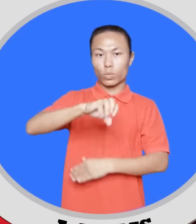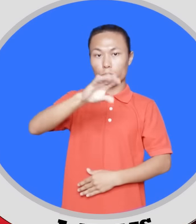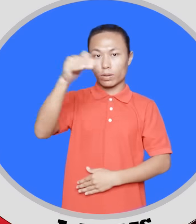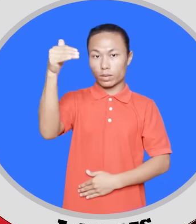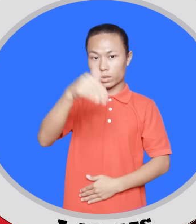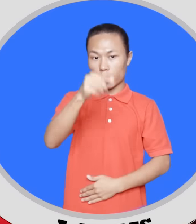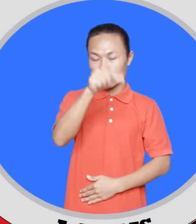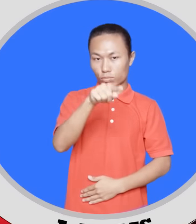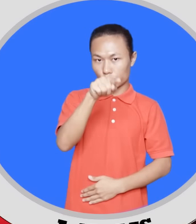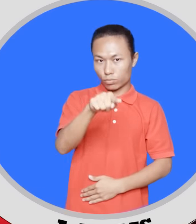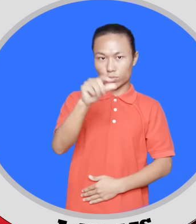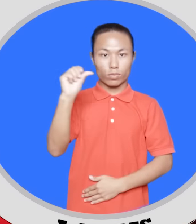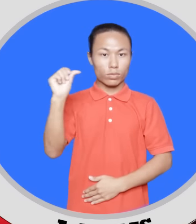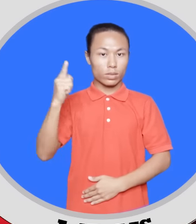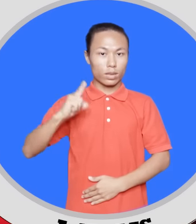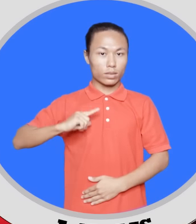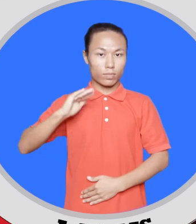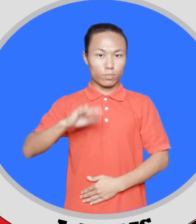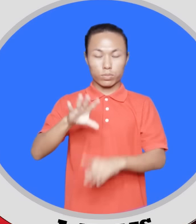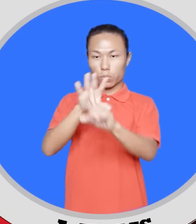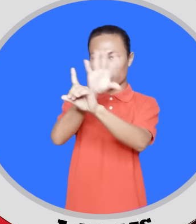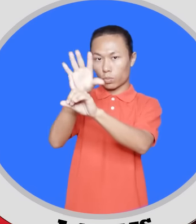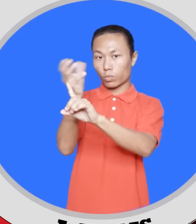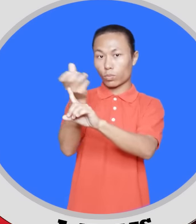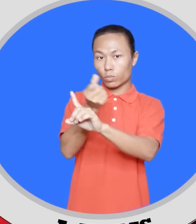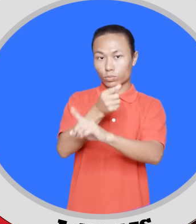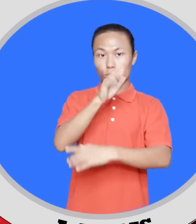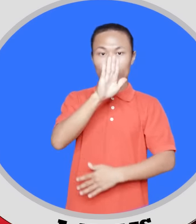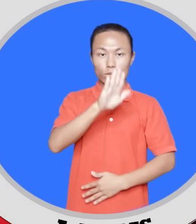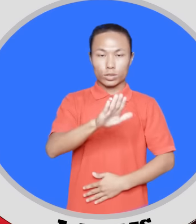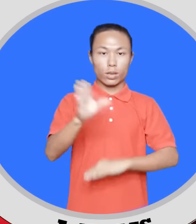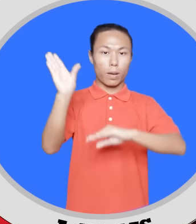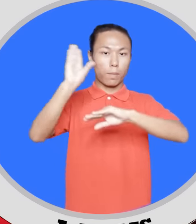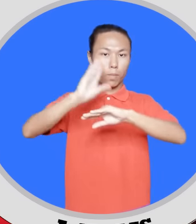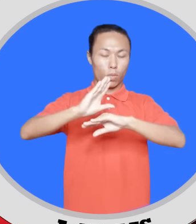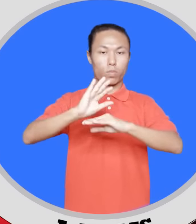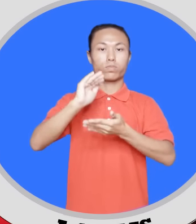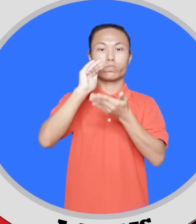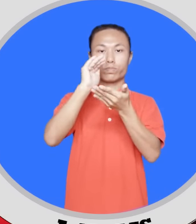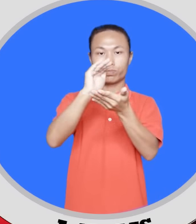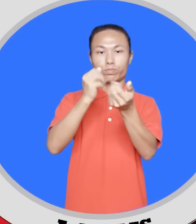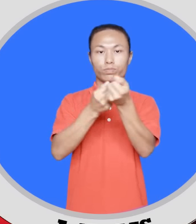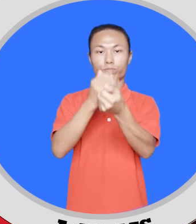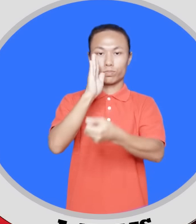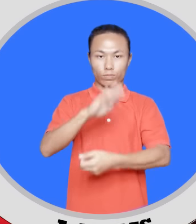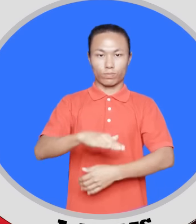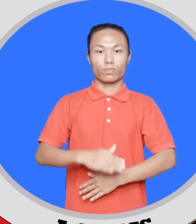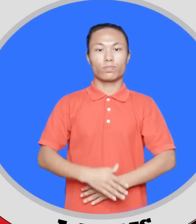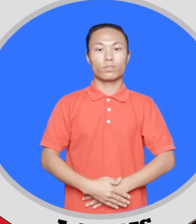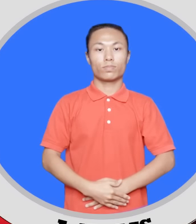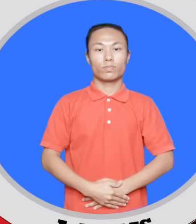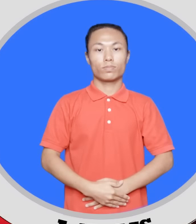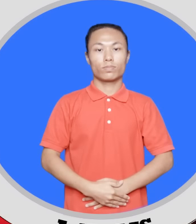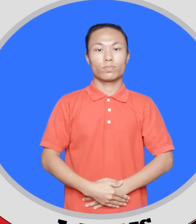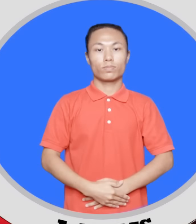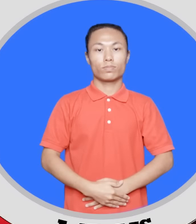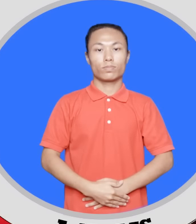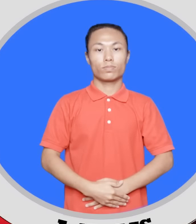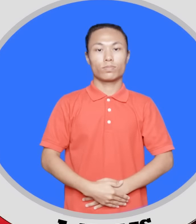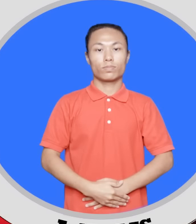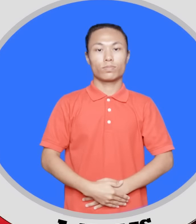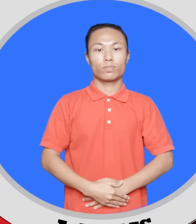ချက်၃၅သိန်းချင်းမြင့်ပေးမယ်လို့ဖော်ပြထားပါတယ်ဒါအပြင်အလင်းဝင်လာရောက်သူအကျန်းဖက်စစ်ကောင်စီတက်ရှိတာဝ